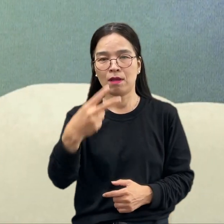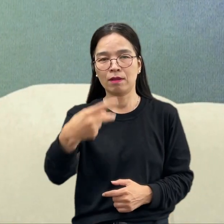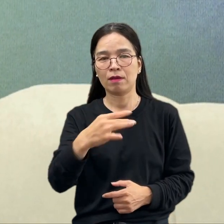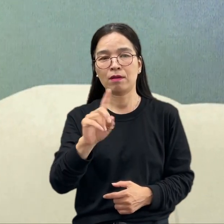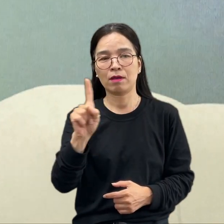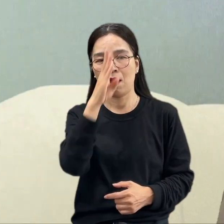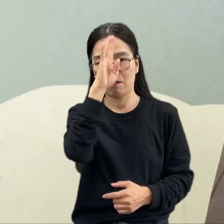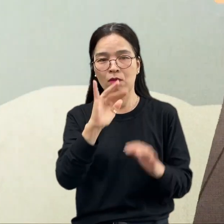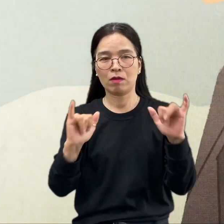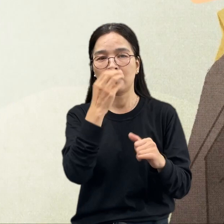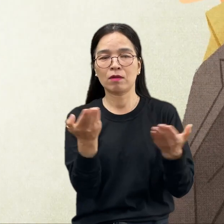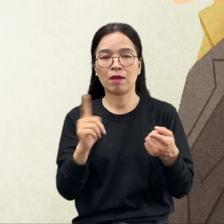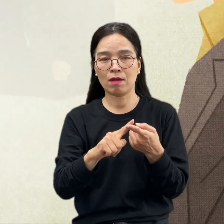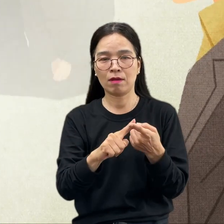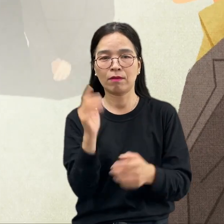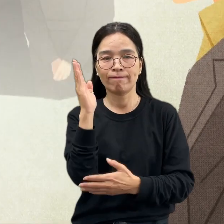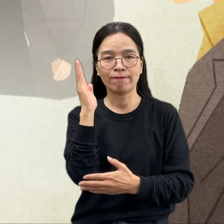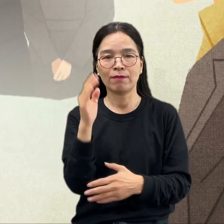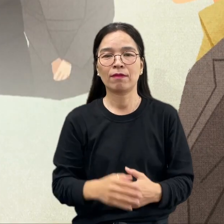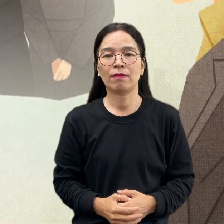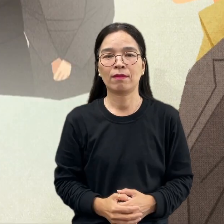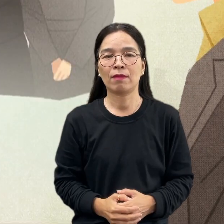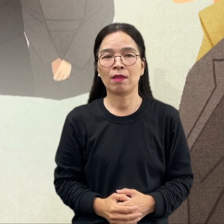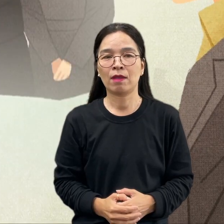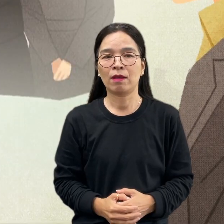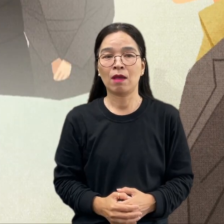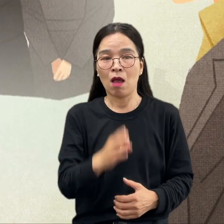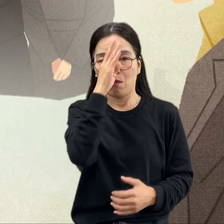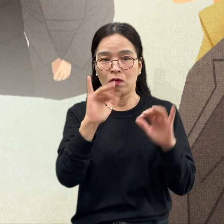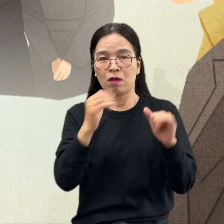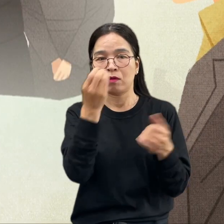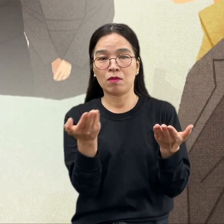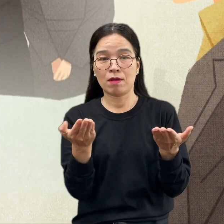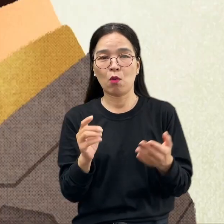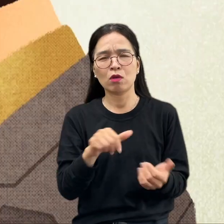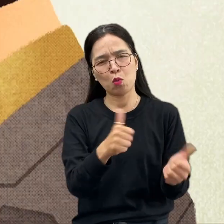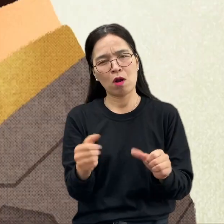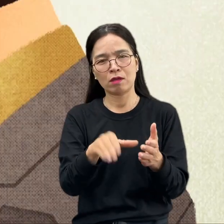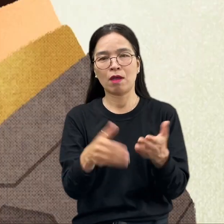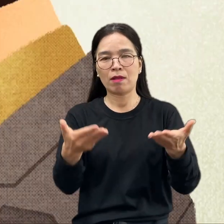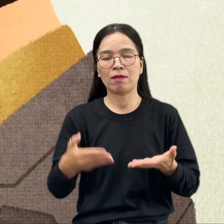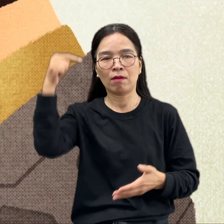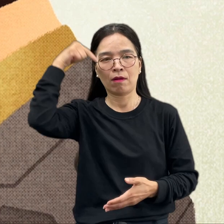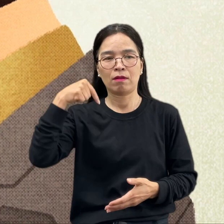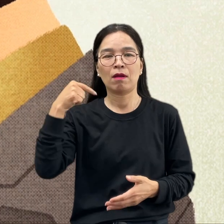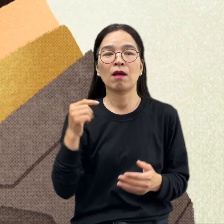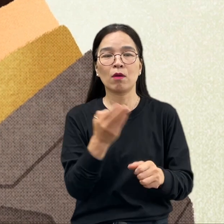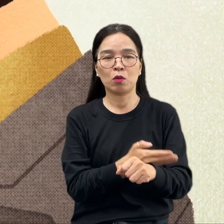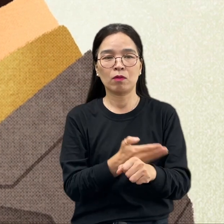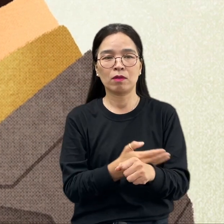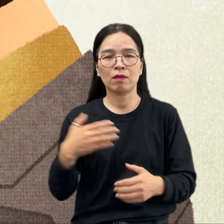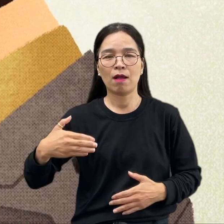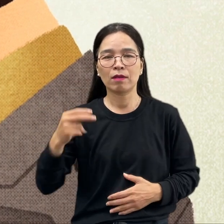씨에게 구역반장인 안드레아 씨가 병자성사 얘기를 꺼냈습니다. 병자성사는 왠지 돌아가실